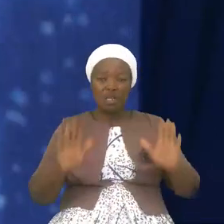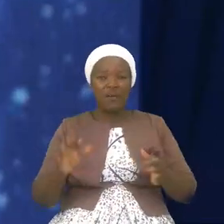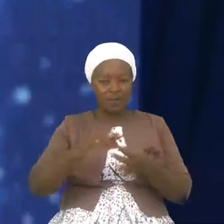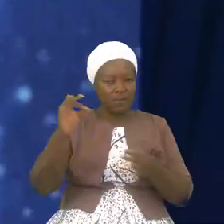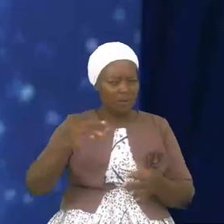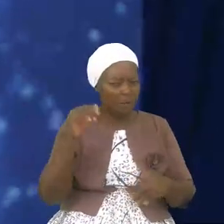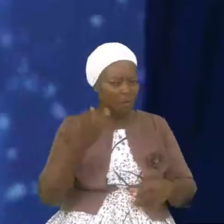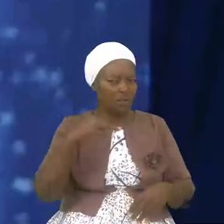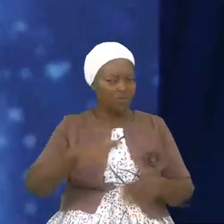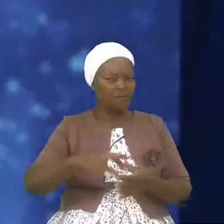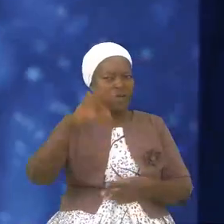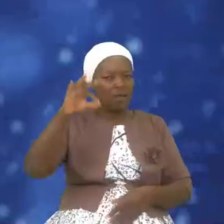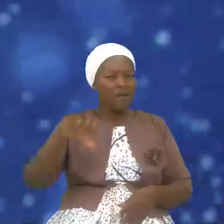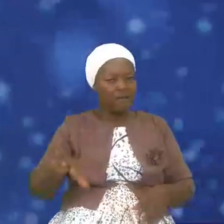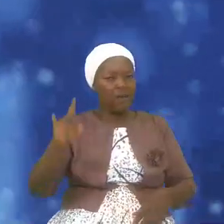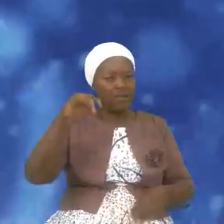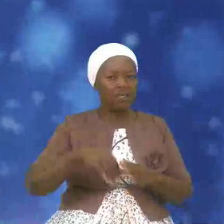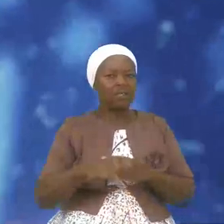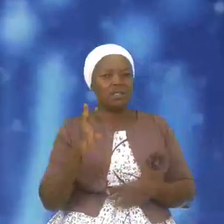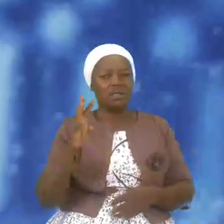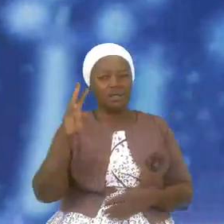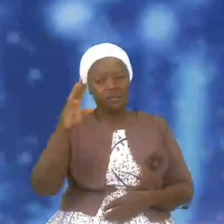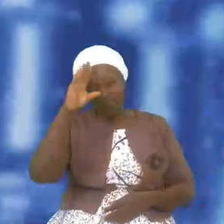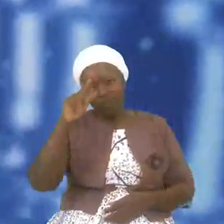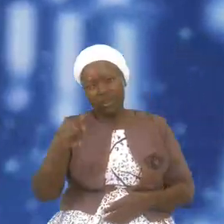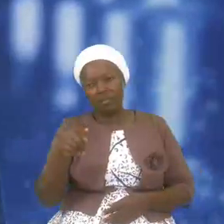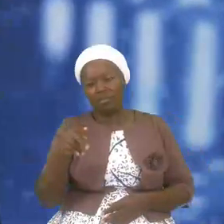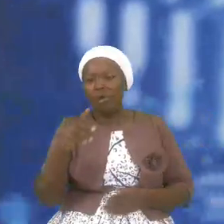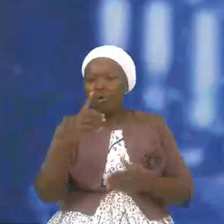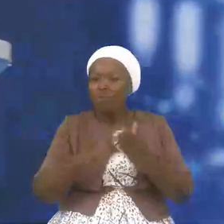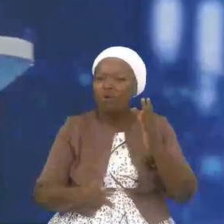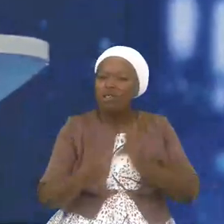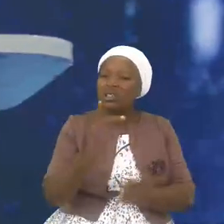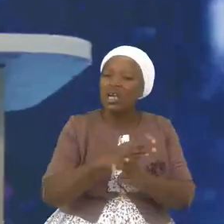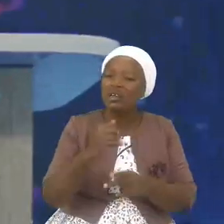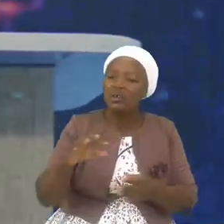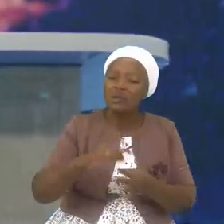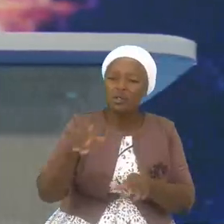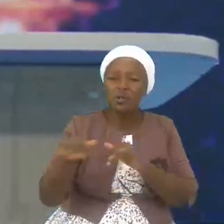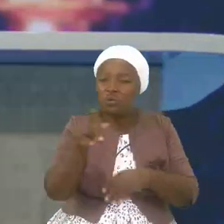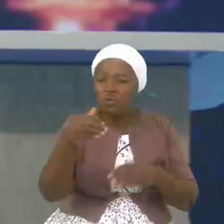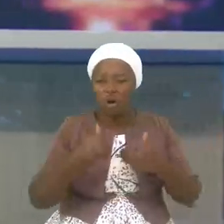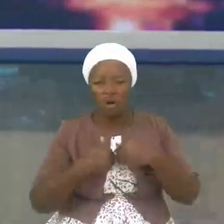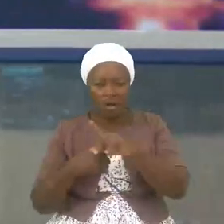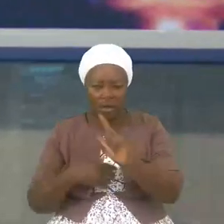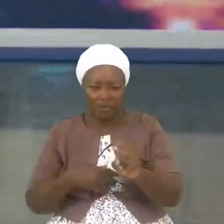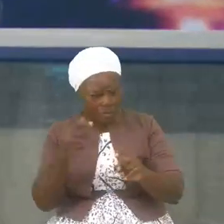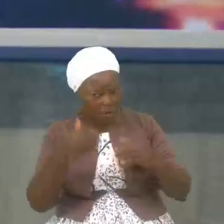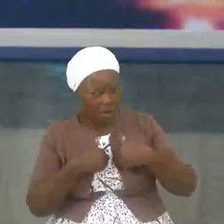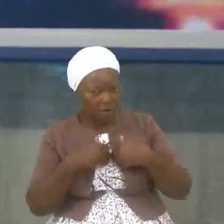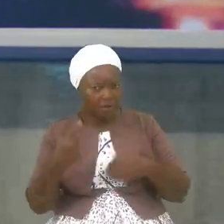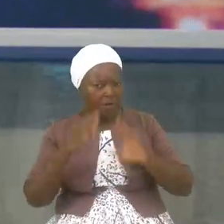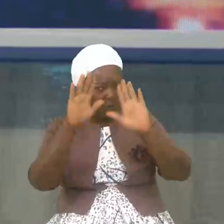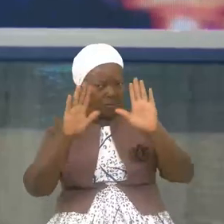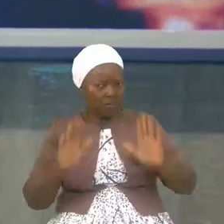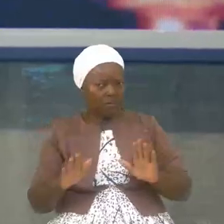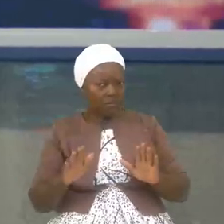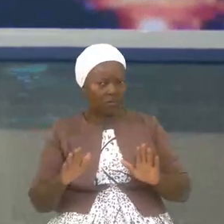était trouvé en lui. Quel type d'esprit as-tu? Est-ce que tu as l'esprit excellent qui